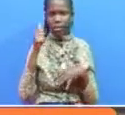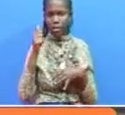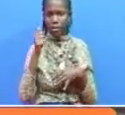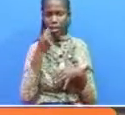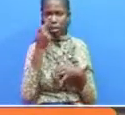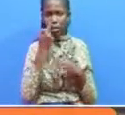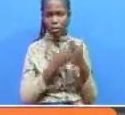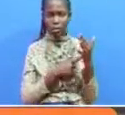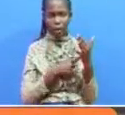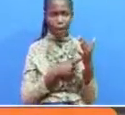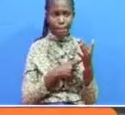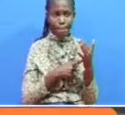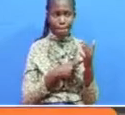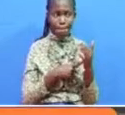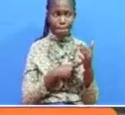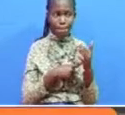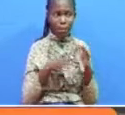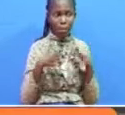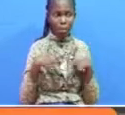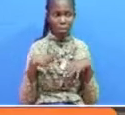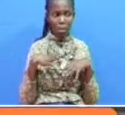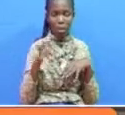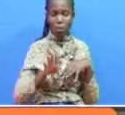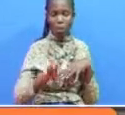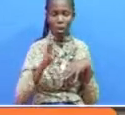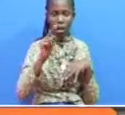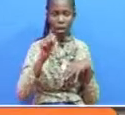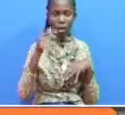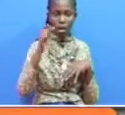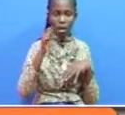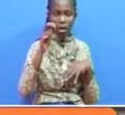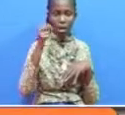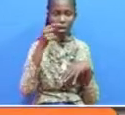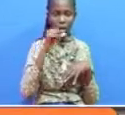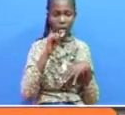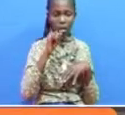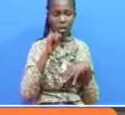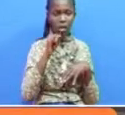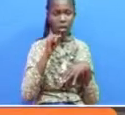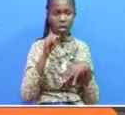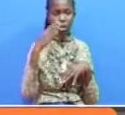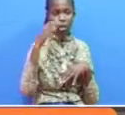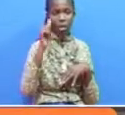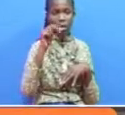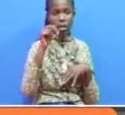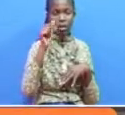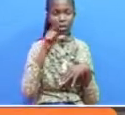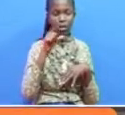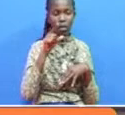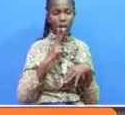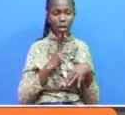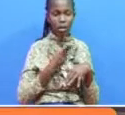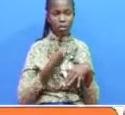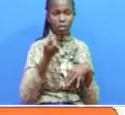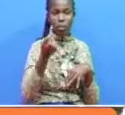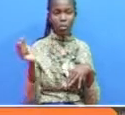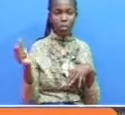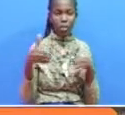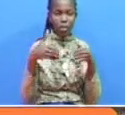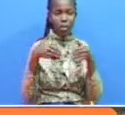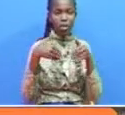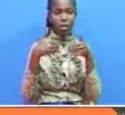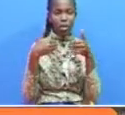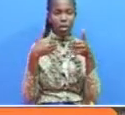ndoma area noti ya ngengi kana muta uno makatu nenga less than a month ona tutaeta